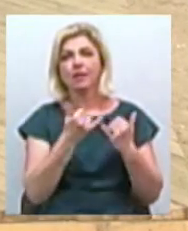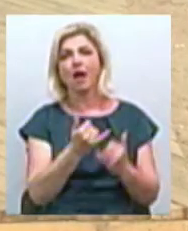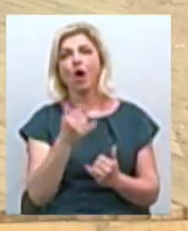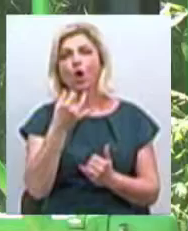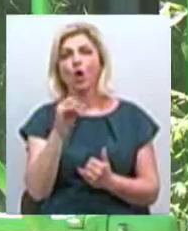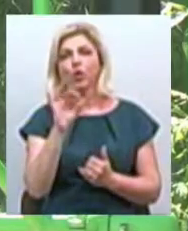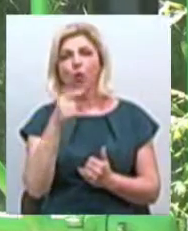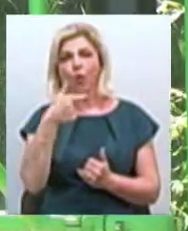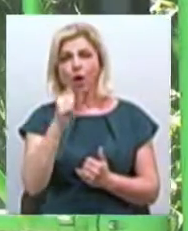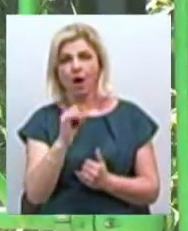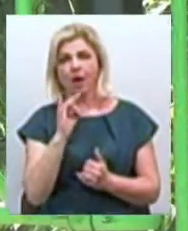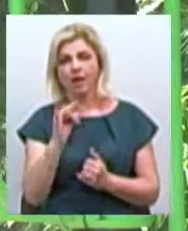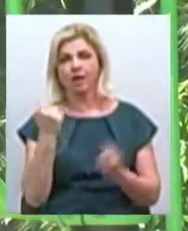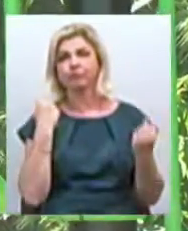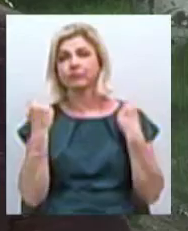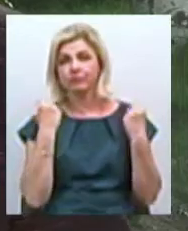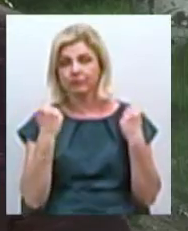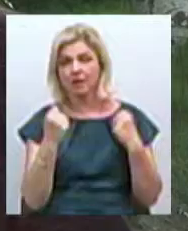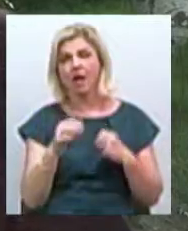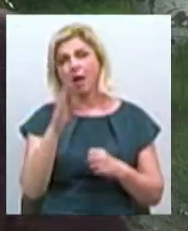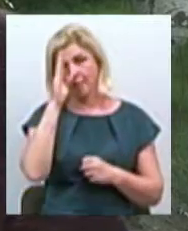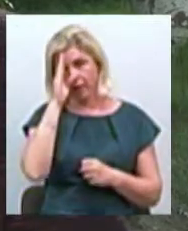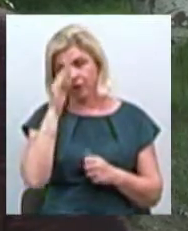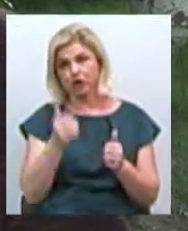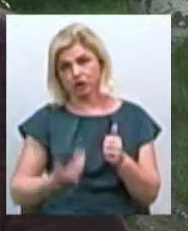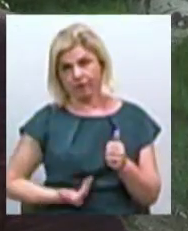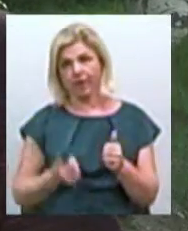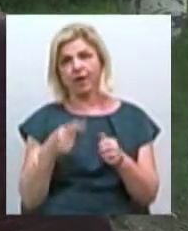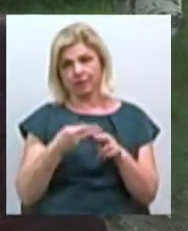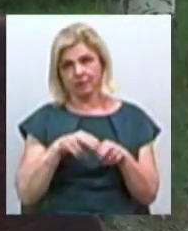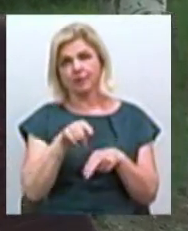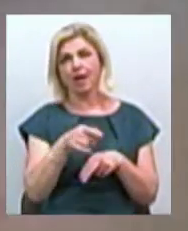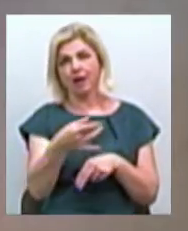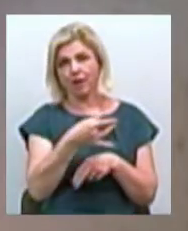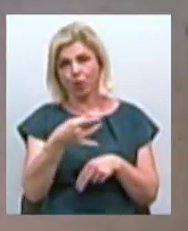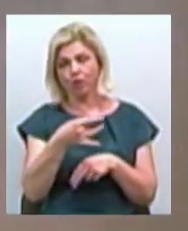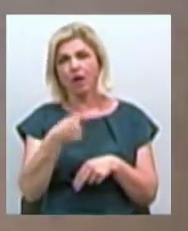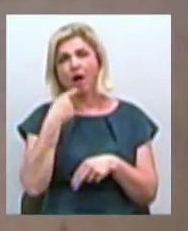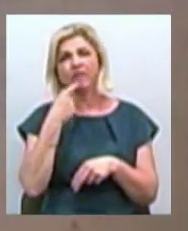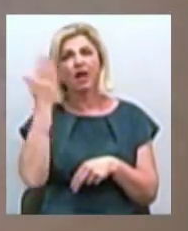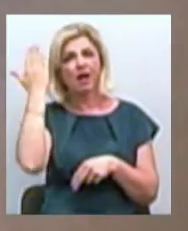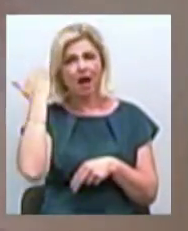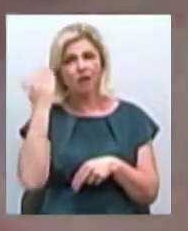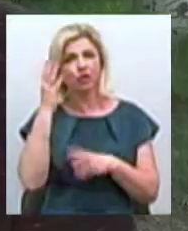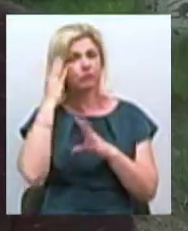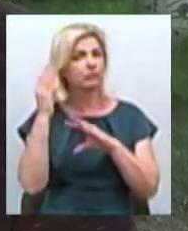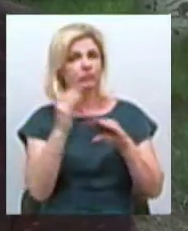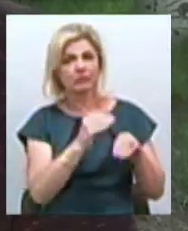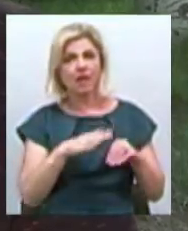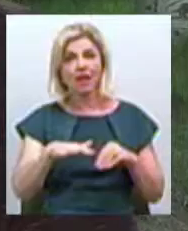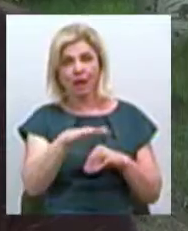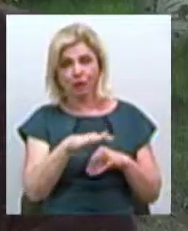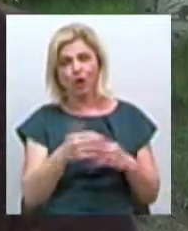встановили турніки для воркауту. Павло Чернієнко живе в цьому районі. Каже, на раніше занедбану територію тепер приємно